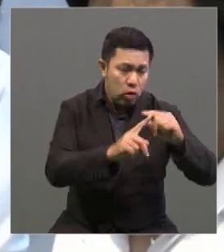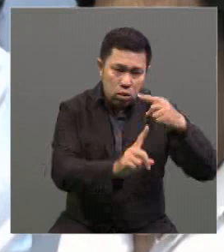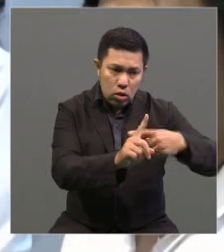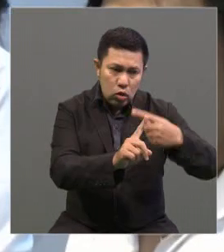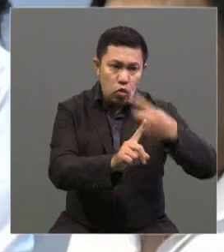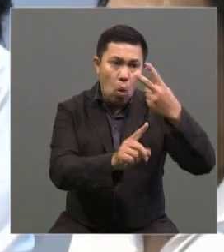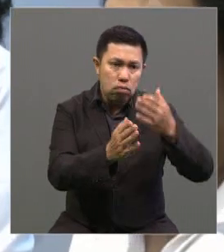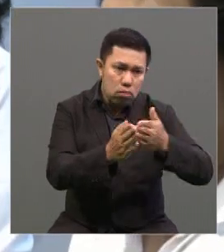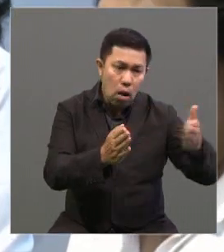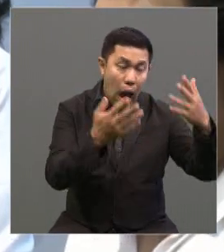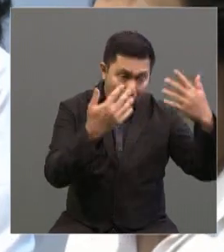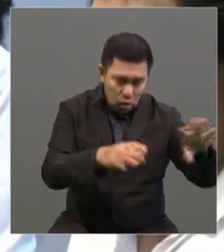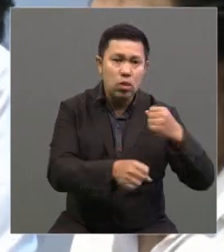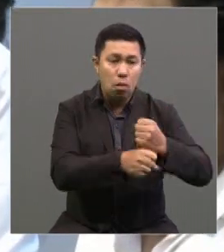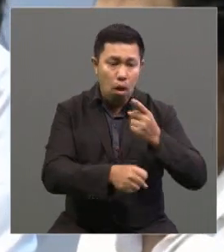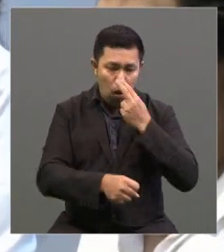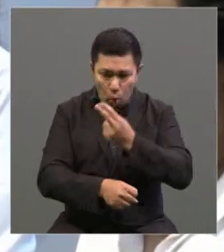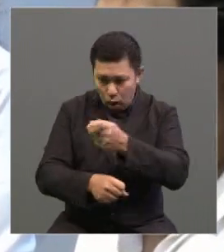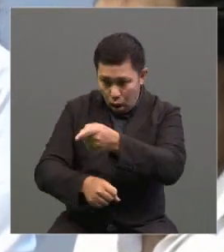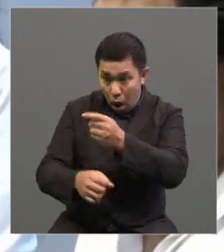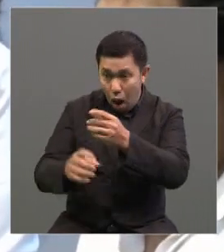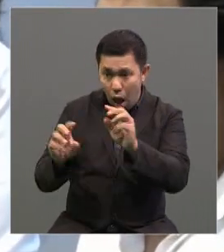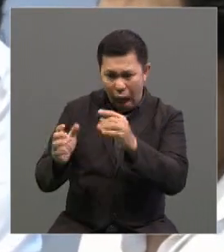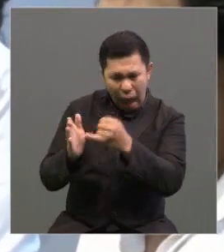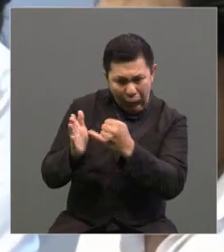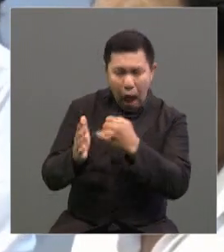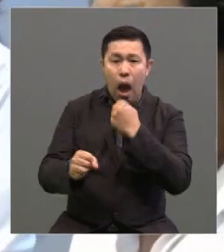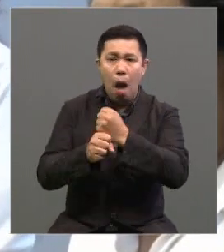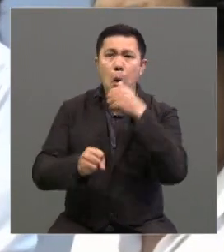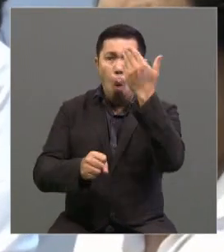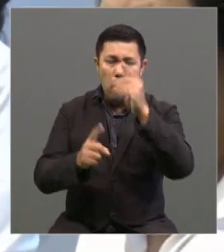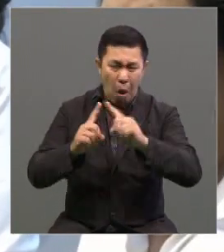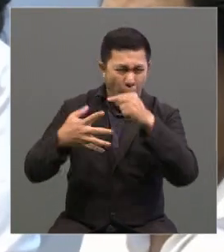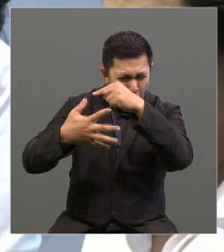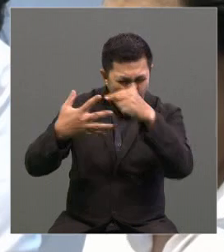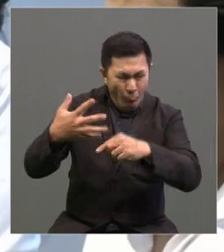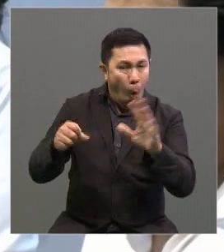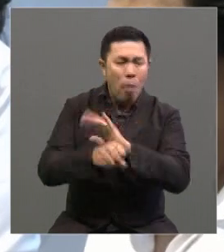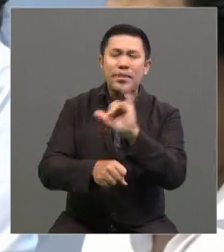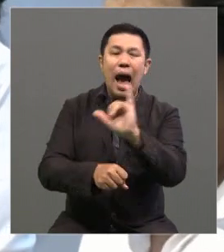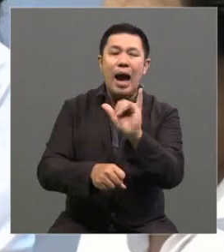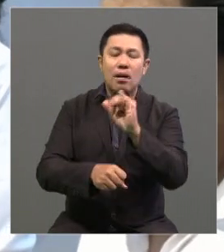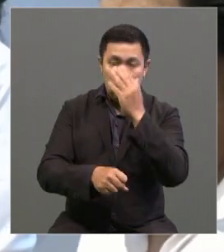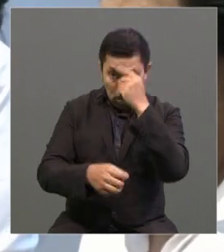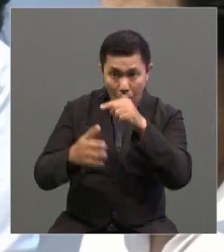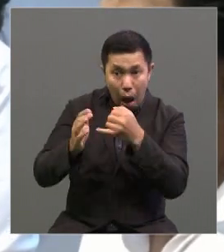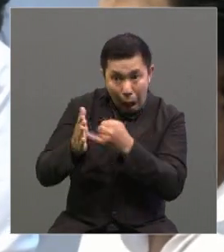านของเราเนี่ยอะไรทำได้เราจะทำก่อนนะครับอาจจะไม่ครบทั้งทุกๆข้อที่ทาง